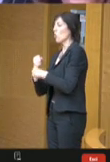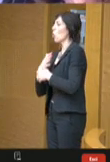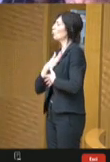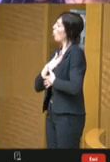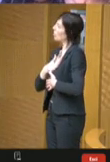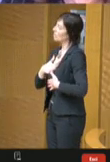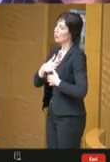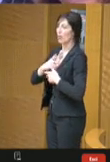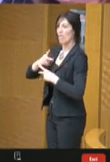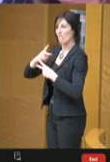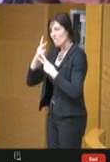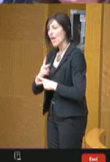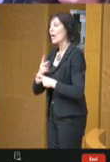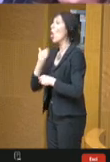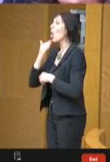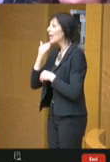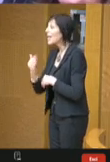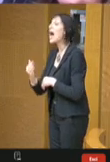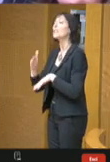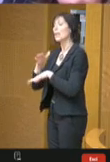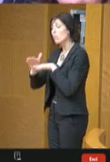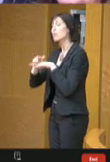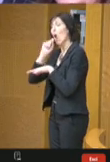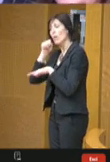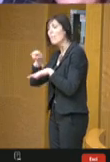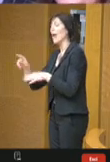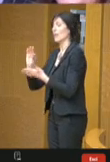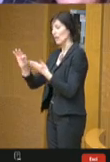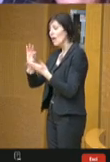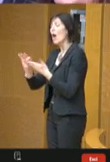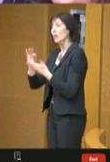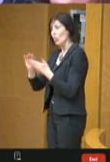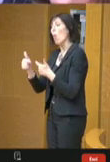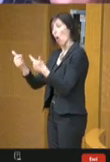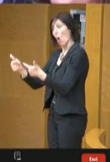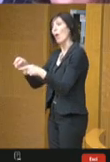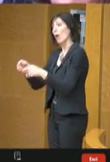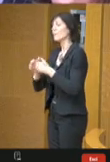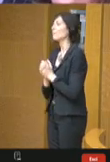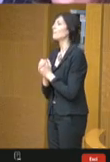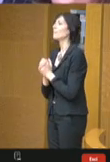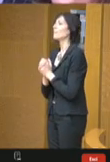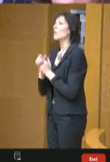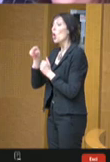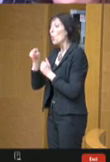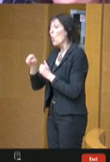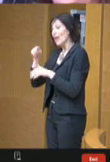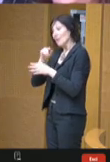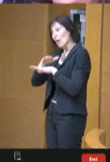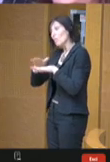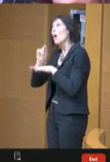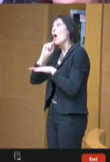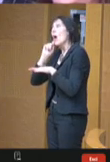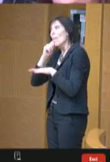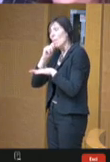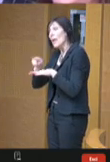soddisfacente, realizzante, proprio grazie a quelle buone pratiche che la scuola aveva saputo inventare. E allora farle conoscere, diffonderle,